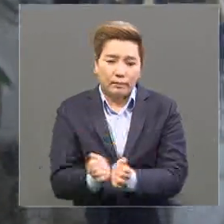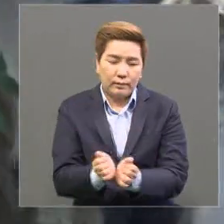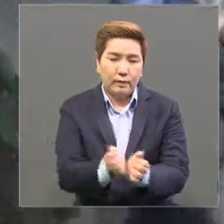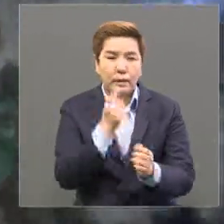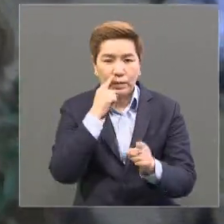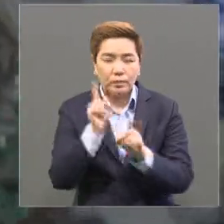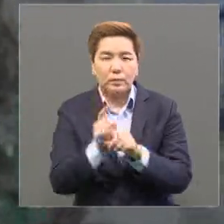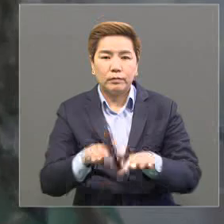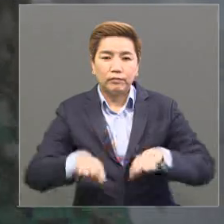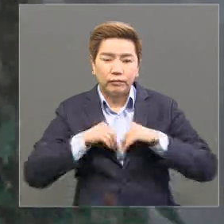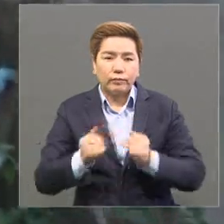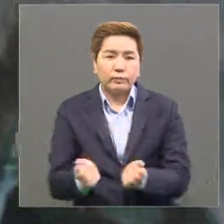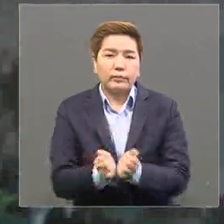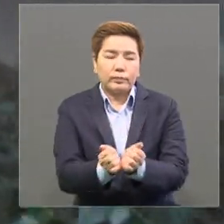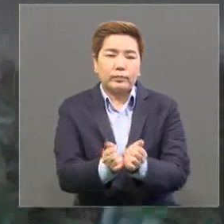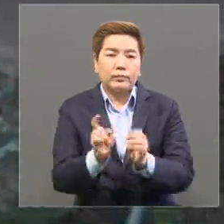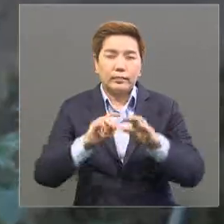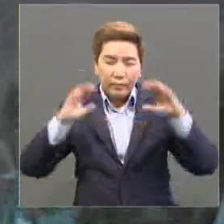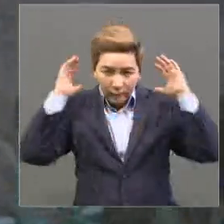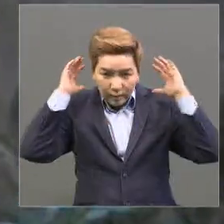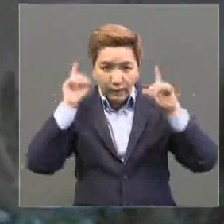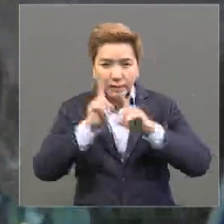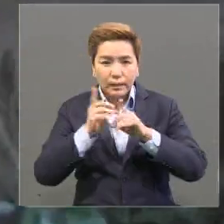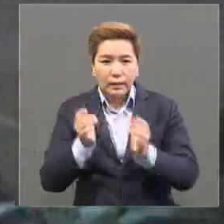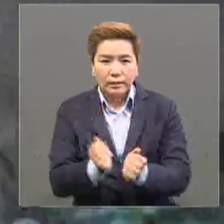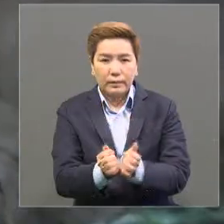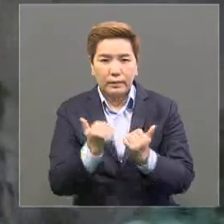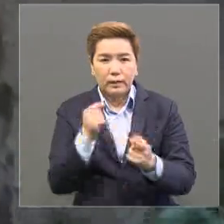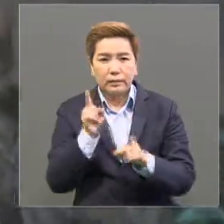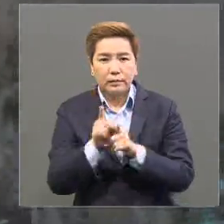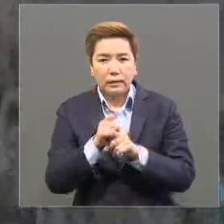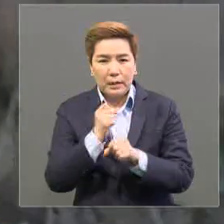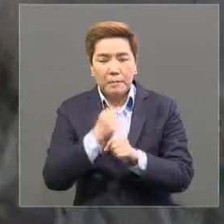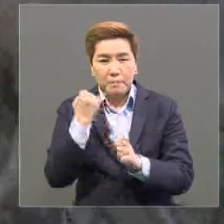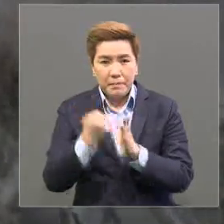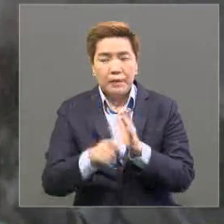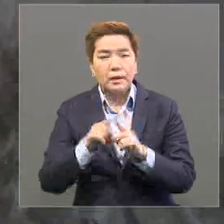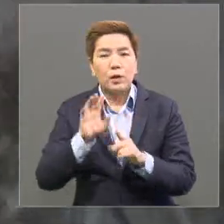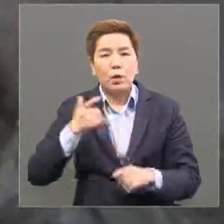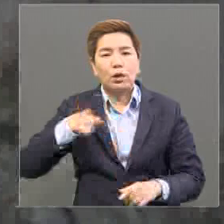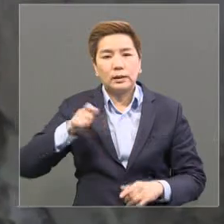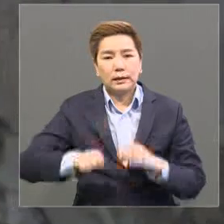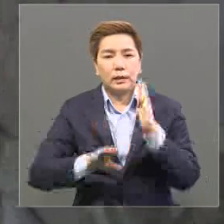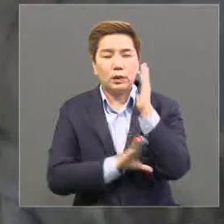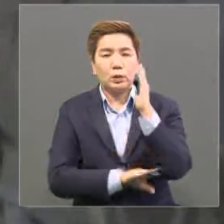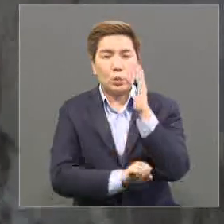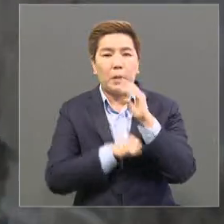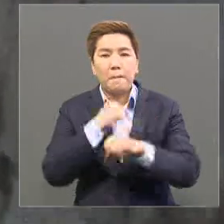าก็คือ มอบตัว เอามือประคองที่ศีรษะไว้เนี่ยก็เป็นผู้ต้องหาตามหมายจับศาลจังหวัดสงขลาตั้ง